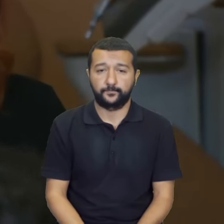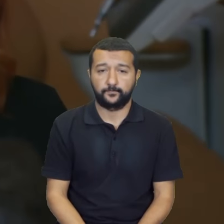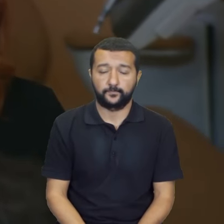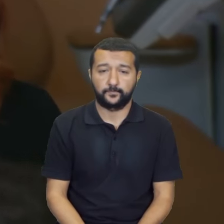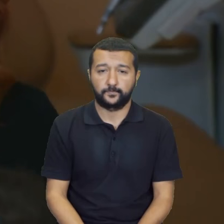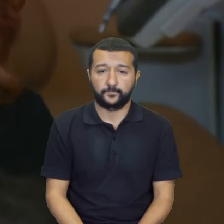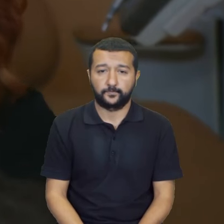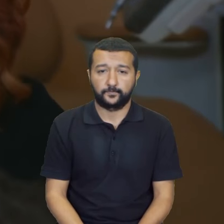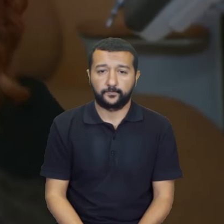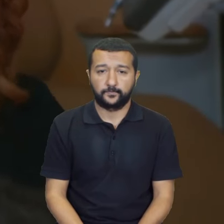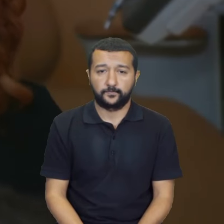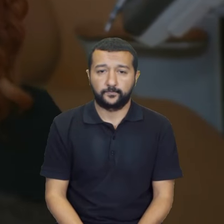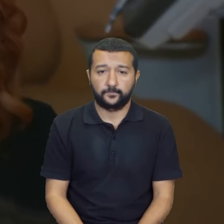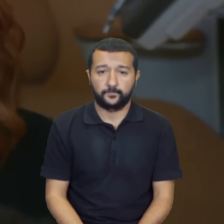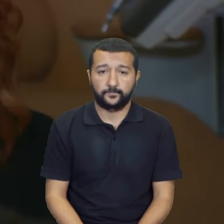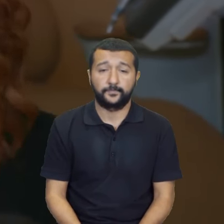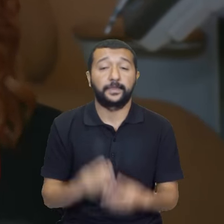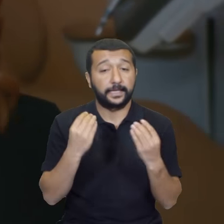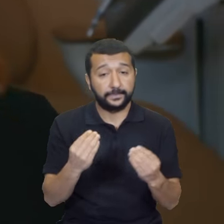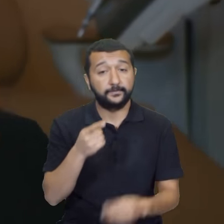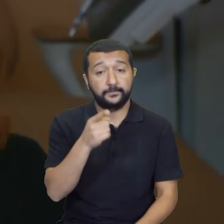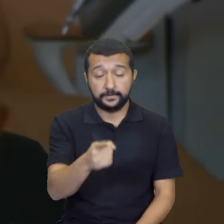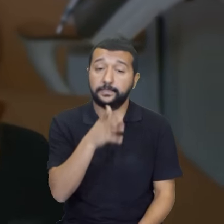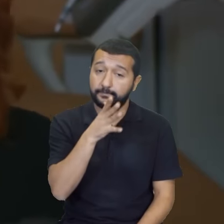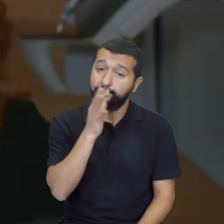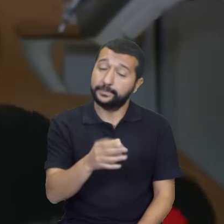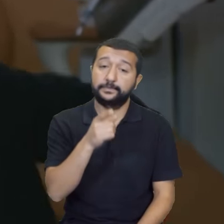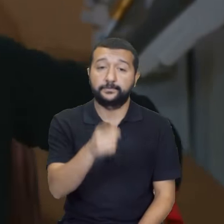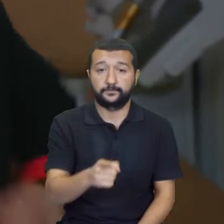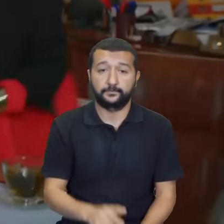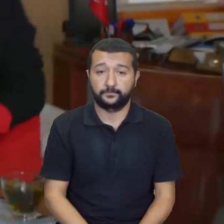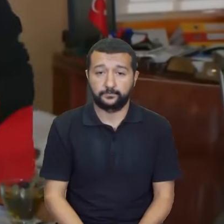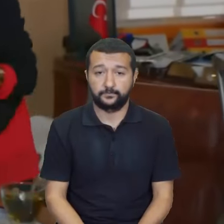başını masaya koyup hıçkırdı. İyi, sen bilirsin.